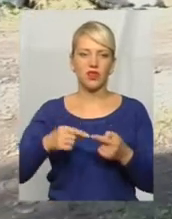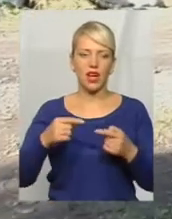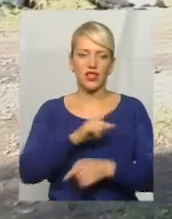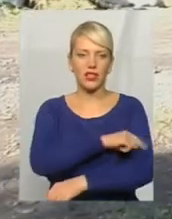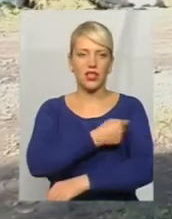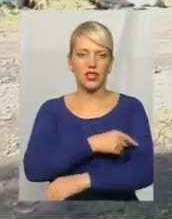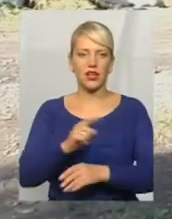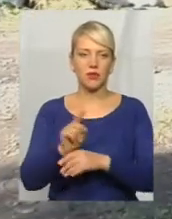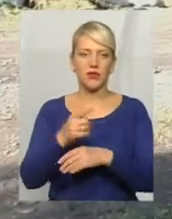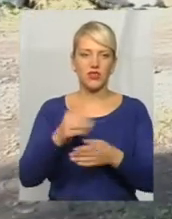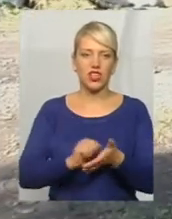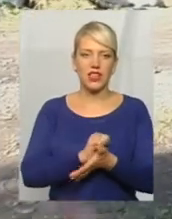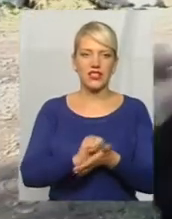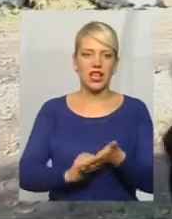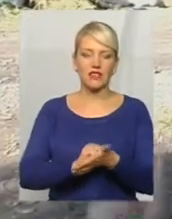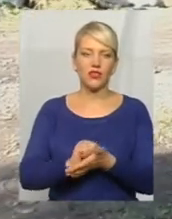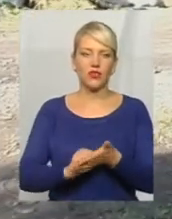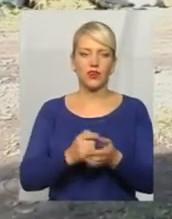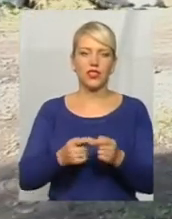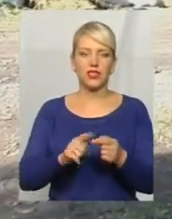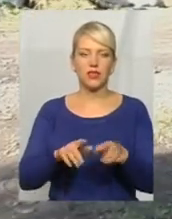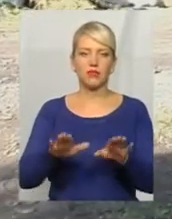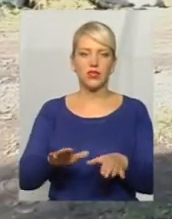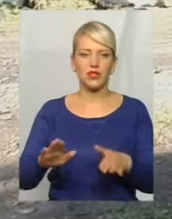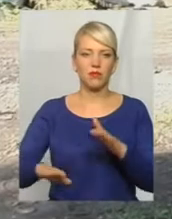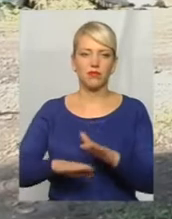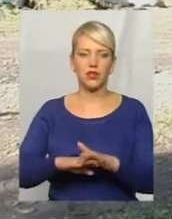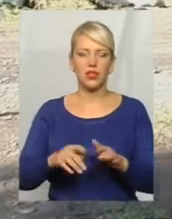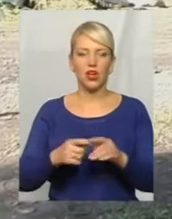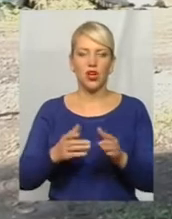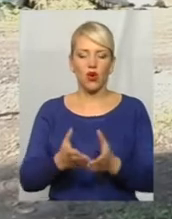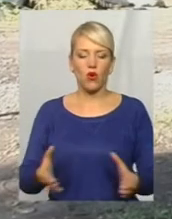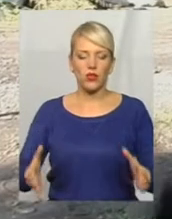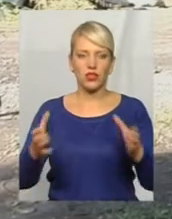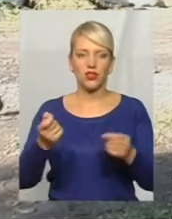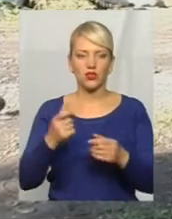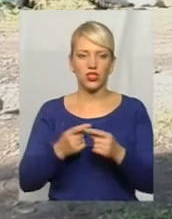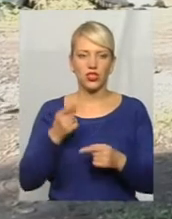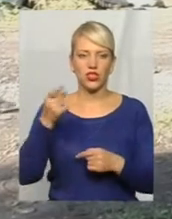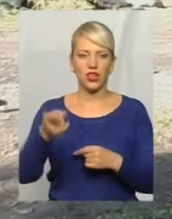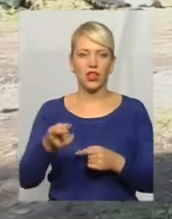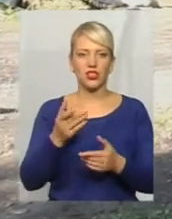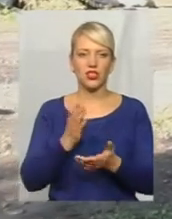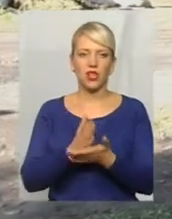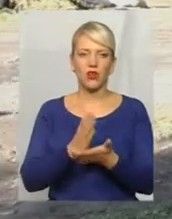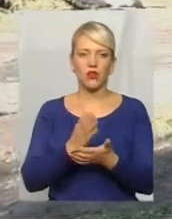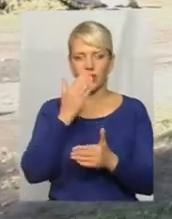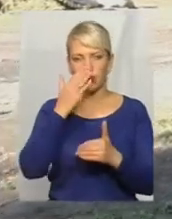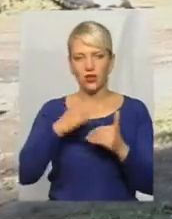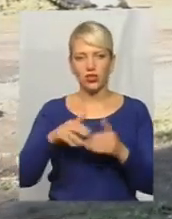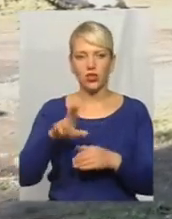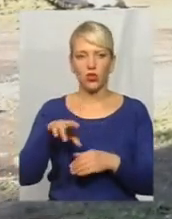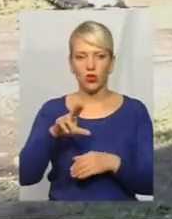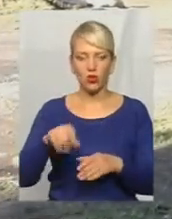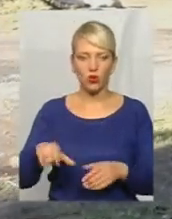Уже заасфальтували вони місце під контейнера, яке от трошечки далі знаходиться, ближче до проїжджої частини,